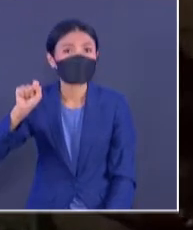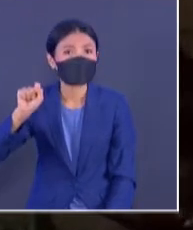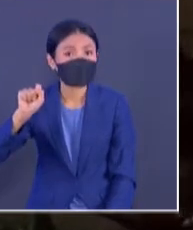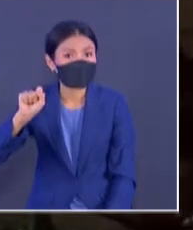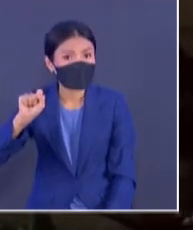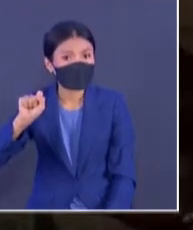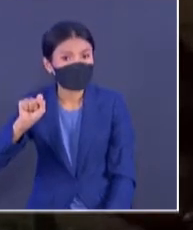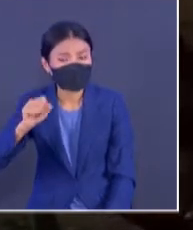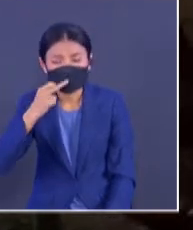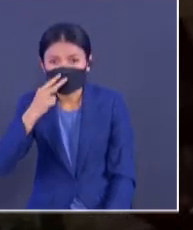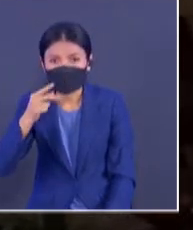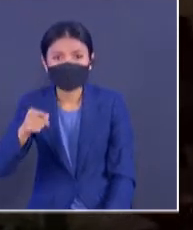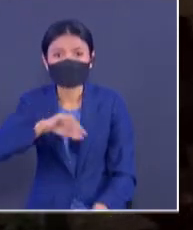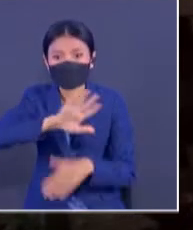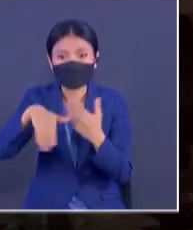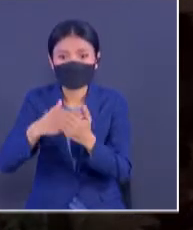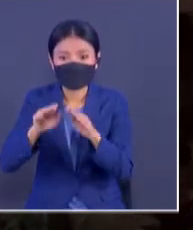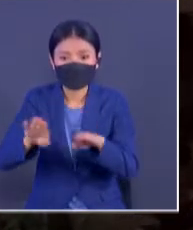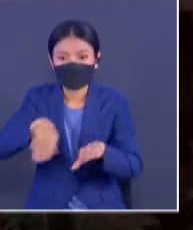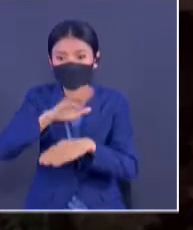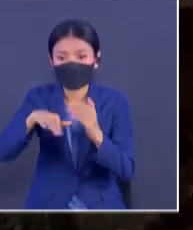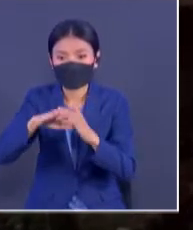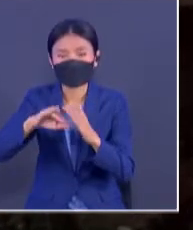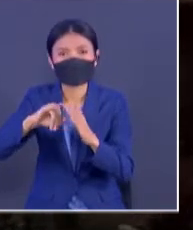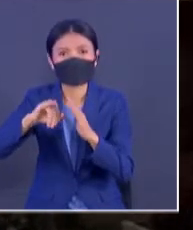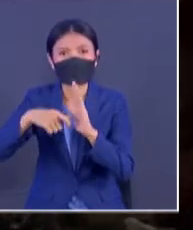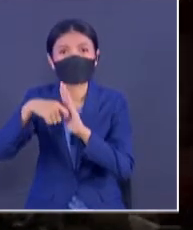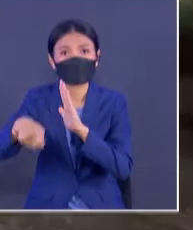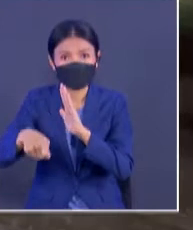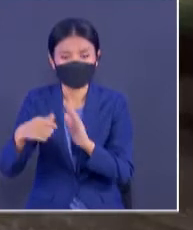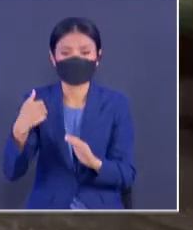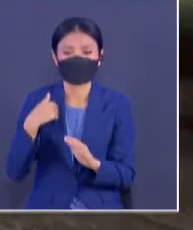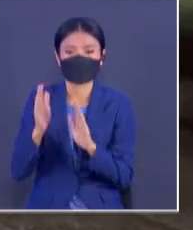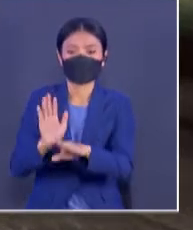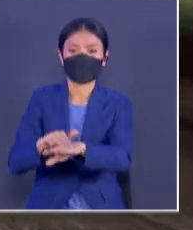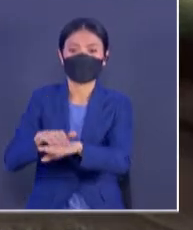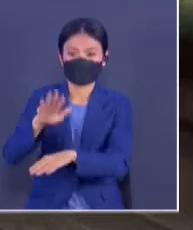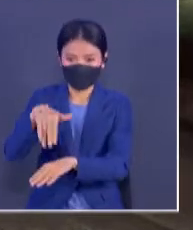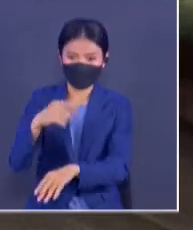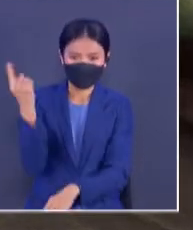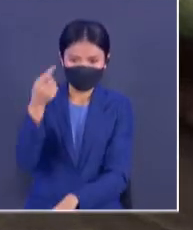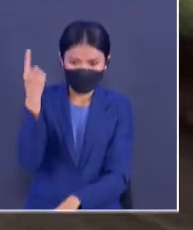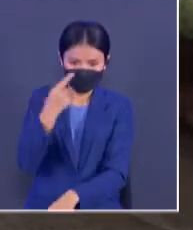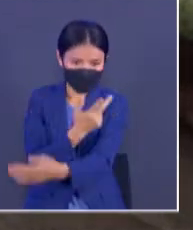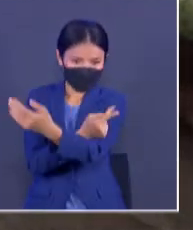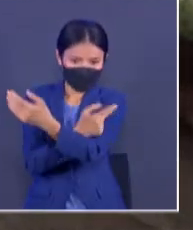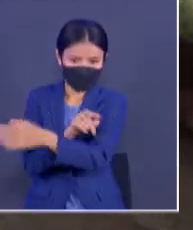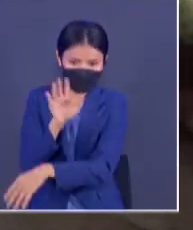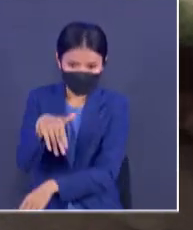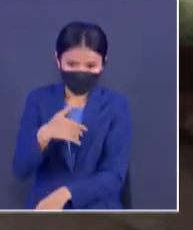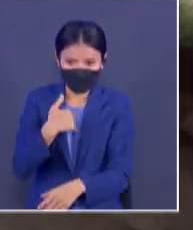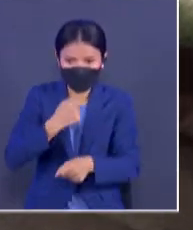เด็กสาวมาจากจังหวัดนครราชสีมาครับซึ่งมีคนชักชวนบอกให้ไปเที่ยวแล้วก็ไปทำงานเป็นแอดมินเพจ